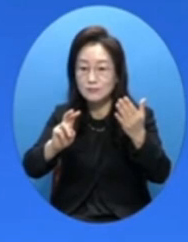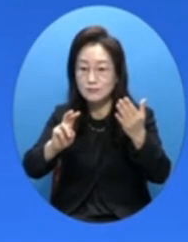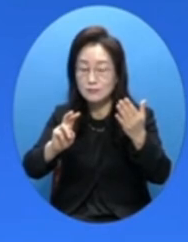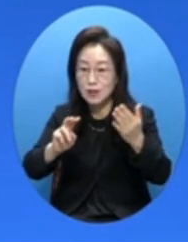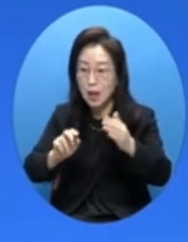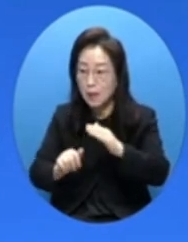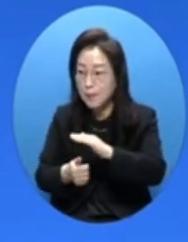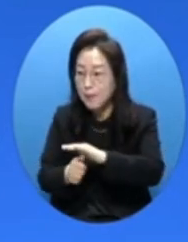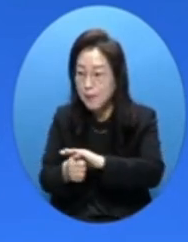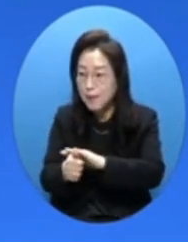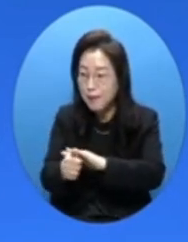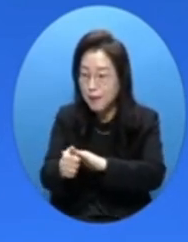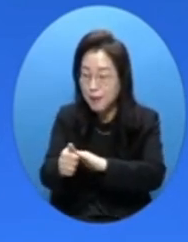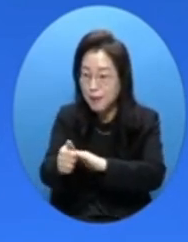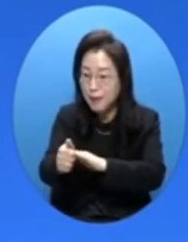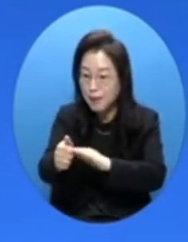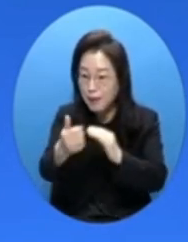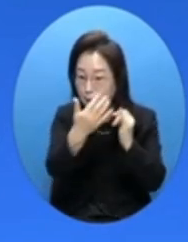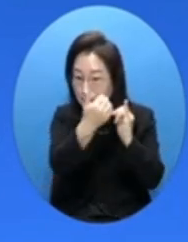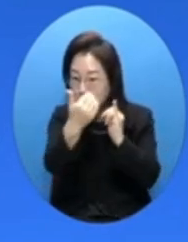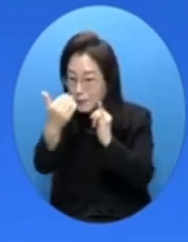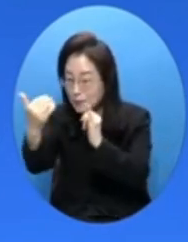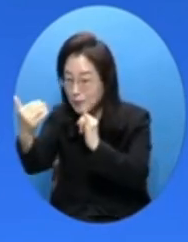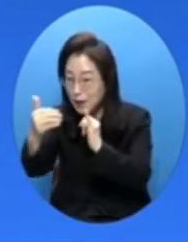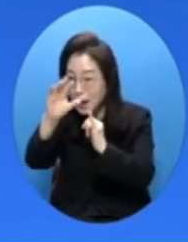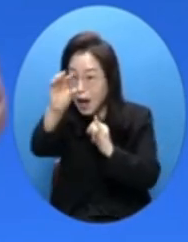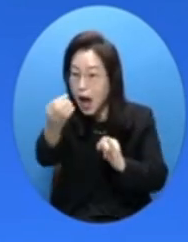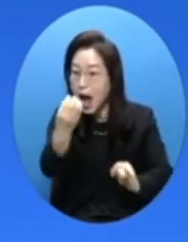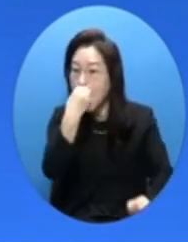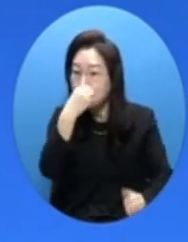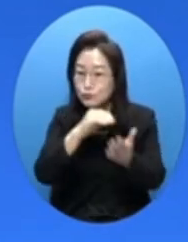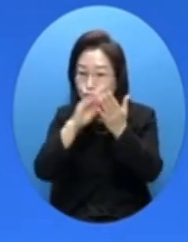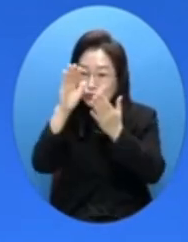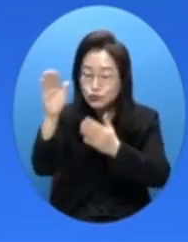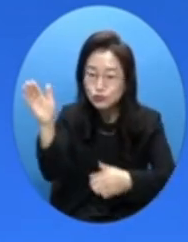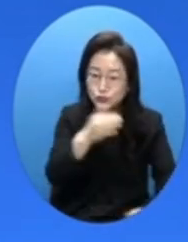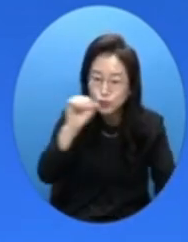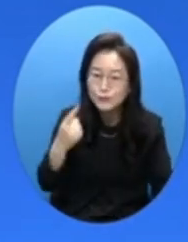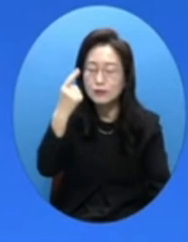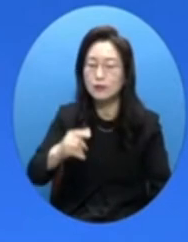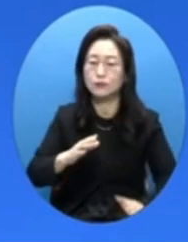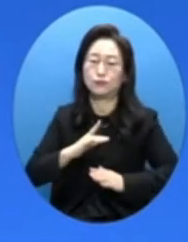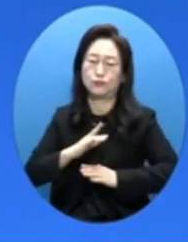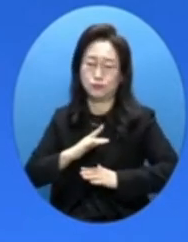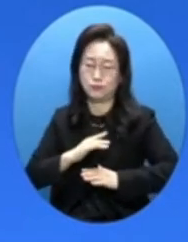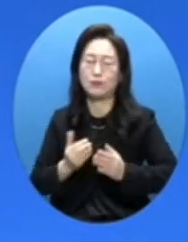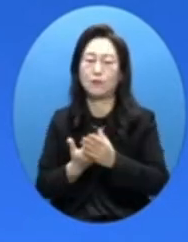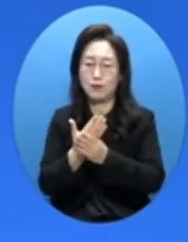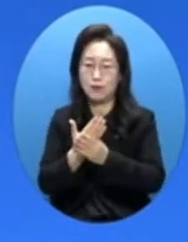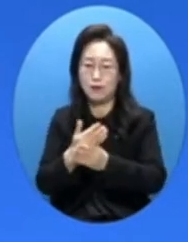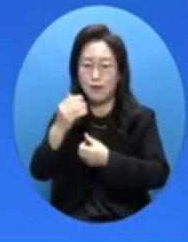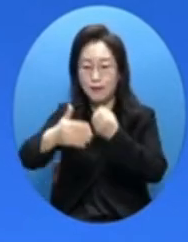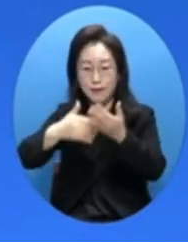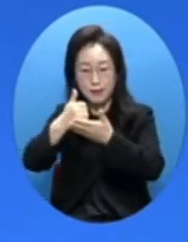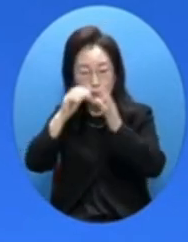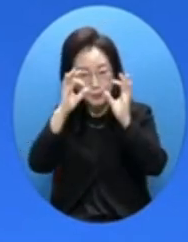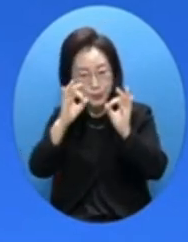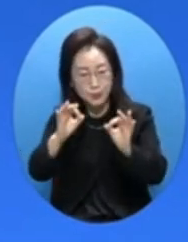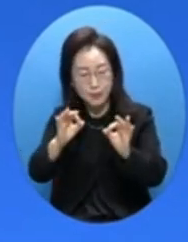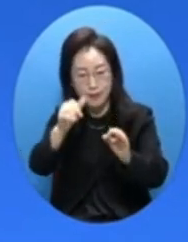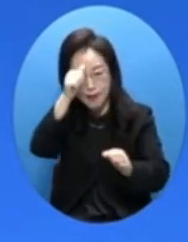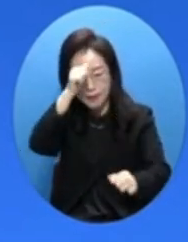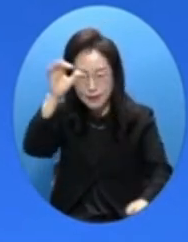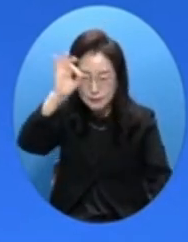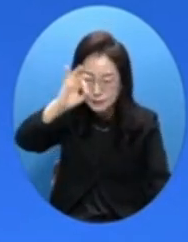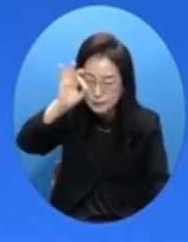뱀에게 들어온 마귀의 꼬임을 받아서 선악과를 따먹고 난 다음 두려움이 들어왔습니다. 그래서 하나님께서 아담을 찾을